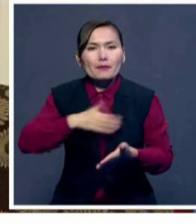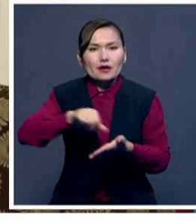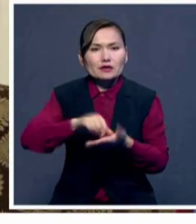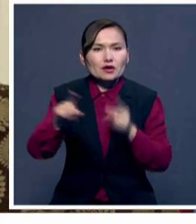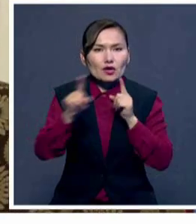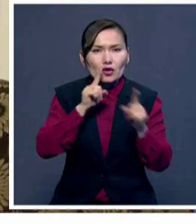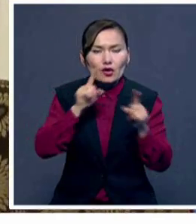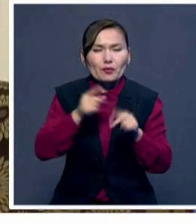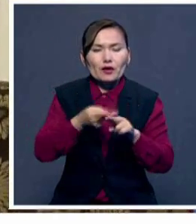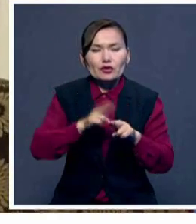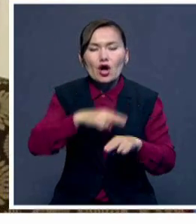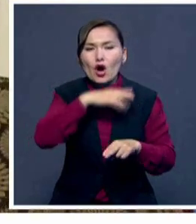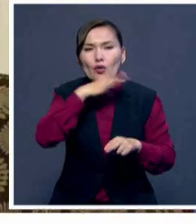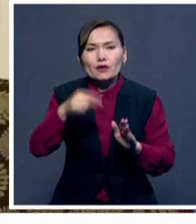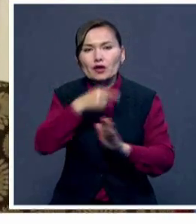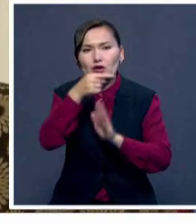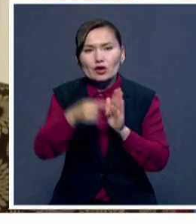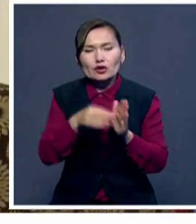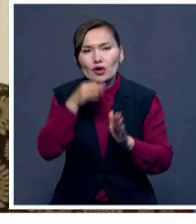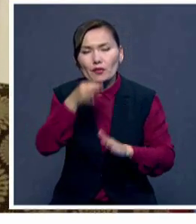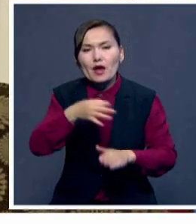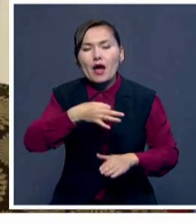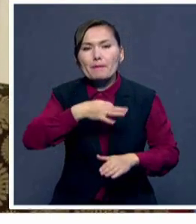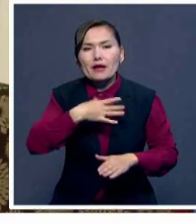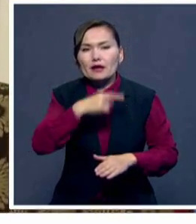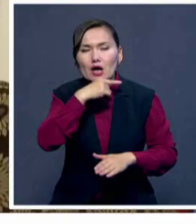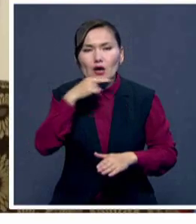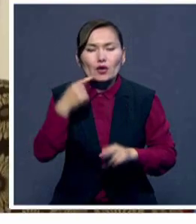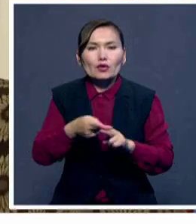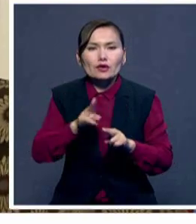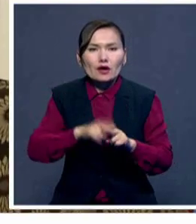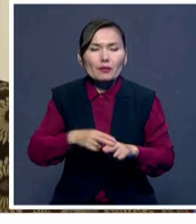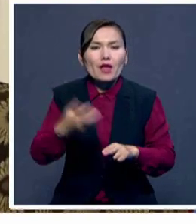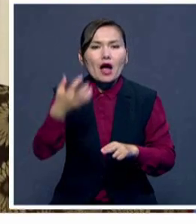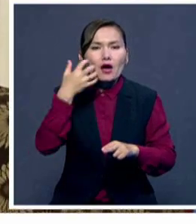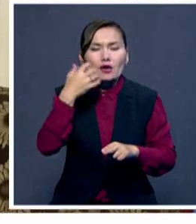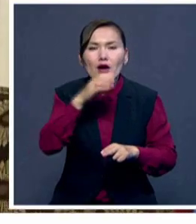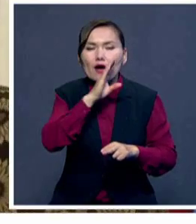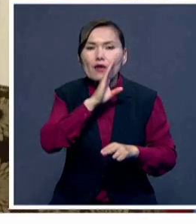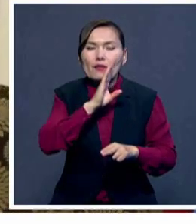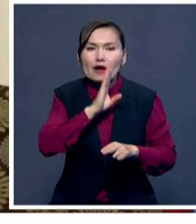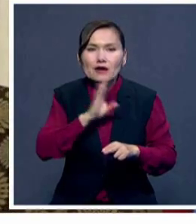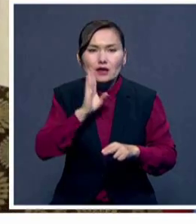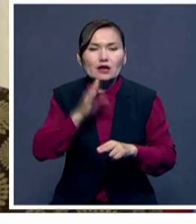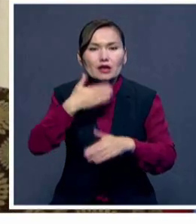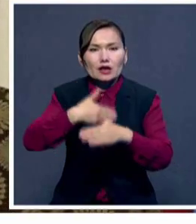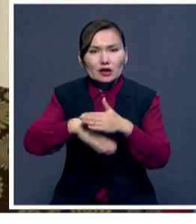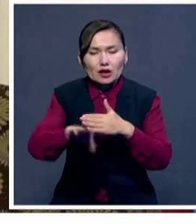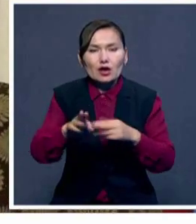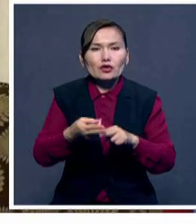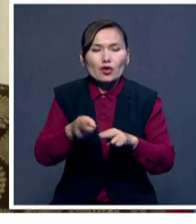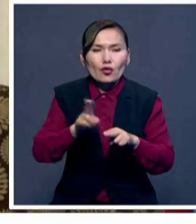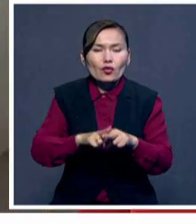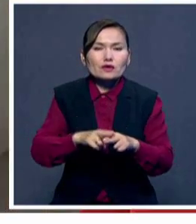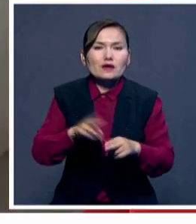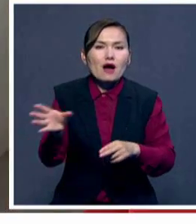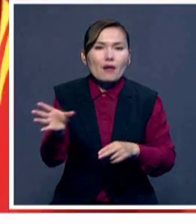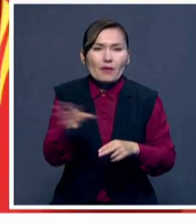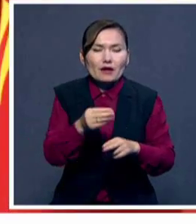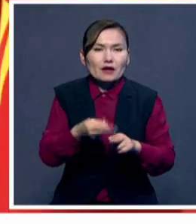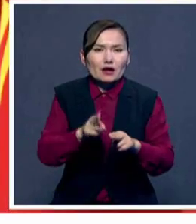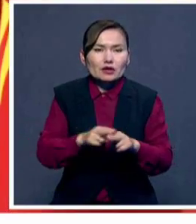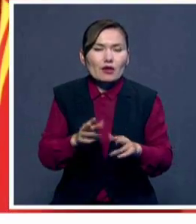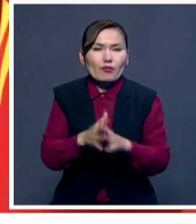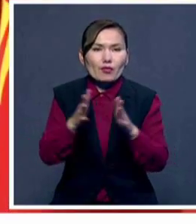сессияларда көп сұрақтарға жауап алдым. Беларусь республикасындағы бала күту демалысы тек анасына немесе әкесіне ғана емес, ата-әжесіне де беріледі екен.